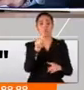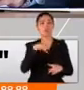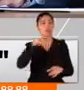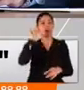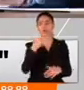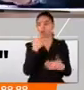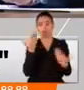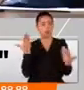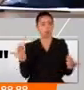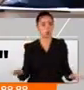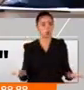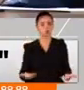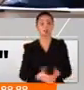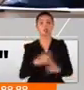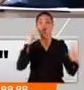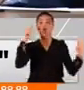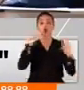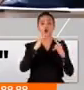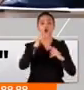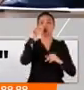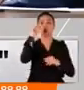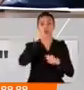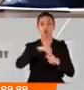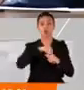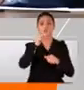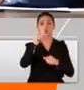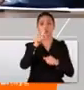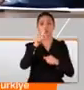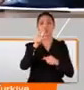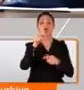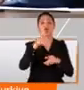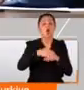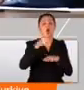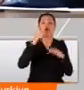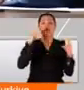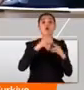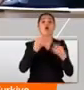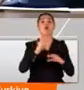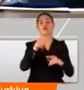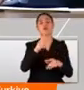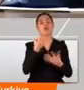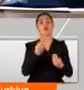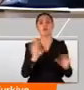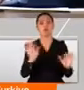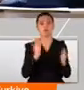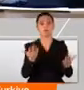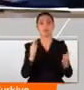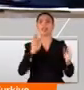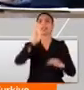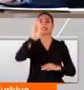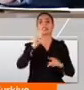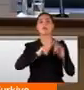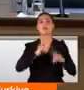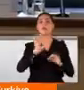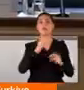lüksümüz de yoktur. Görüşmeden bu tür şeyleri yapmak mümkün değil. Diplomasi nedir arkadaş? İşte